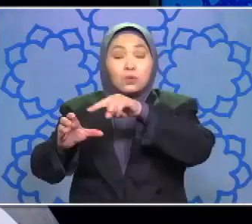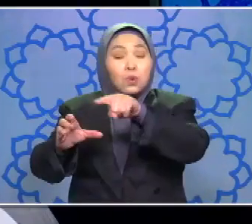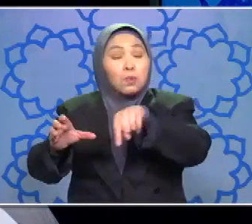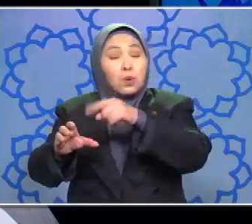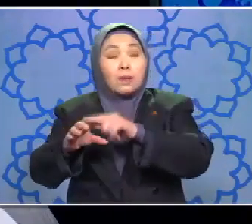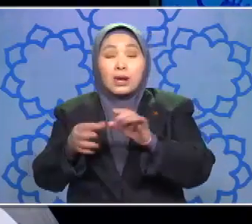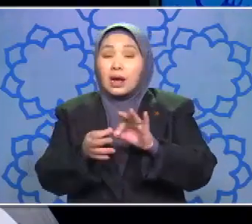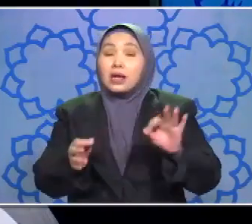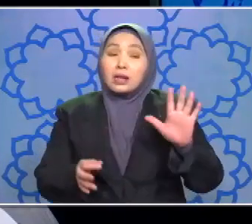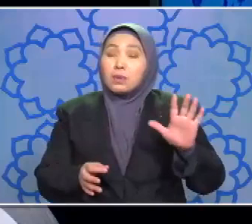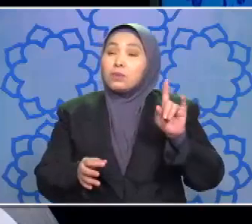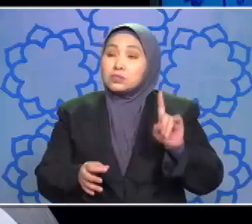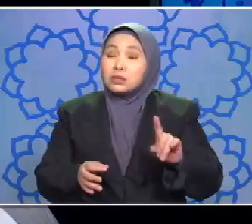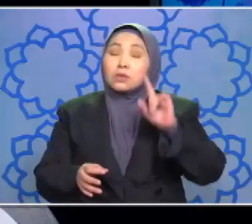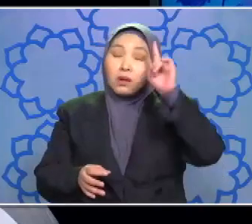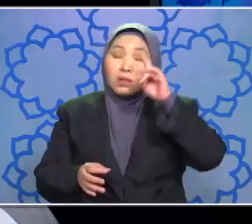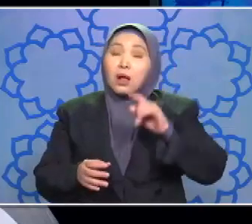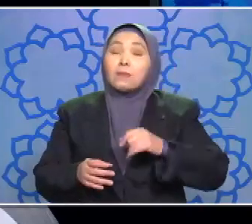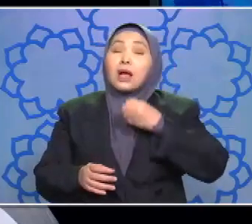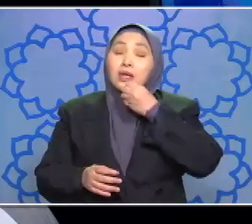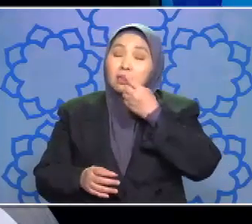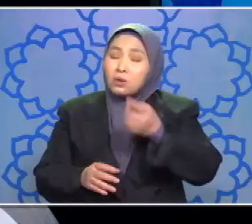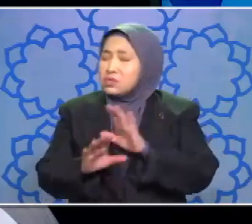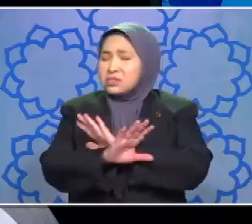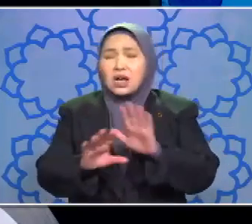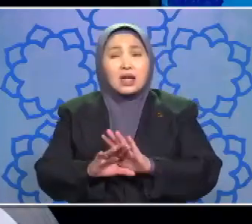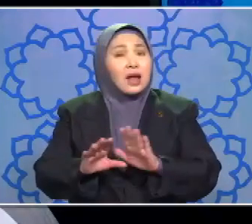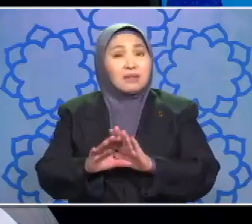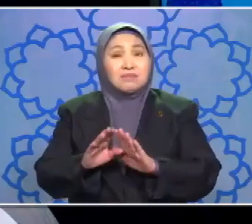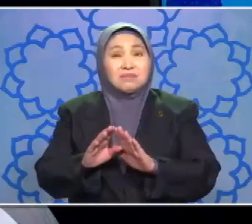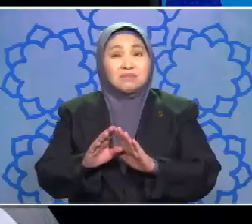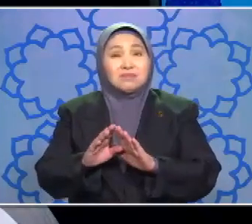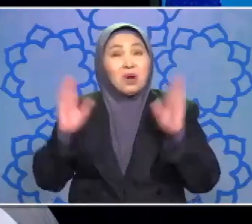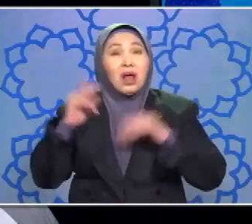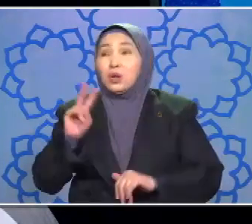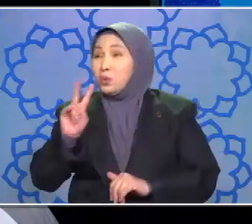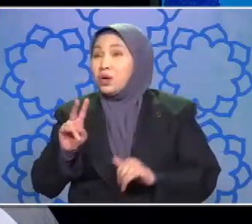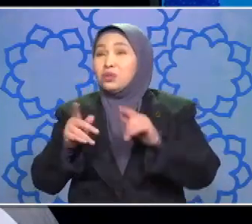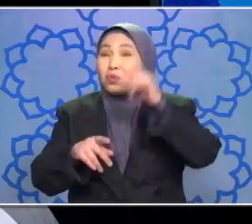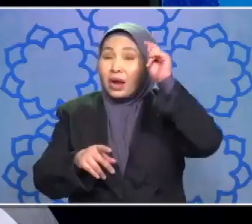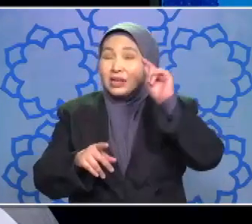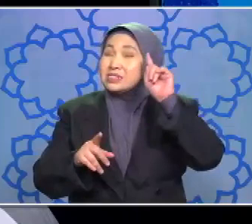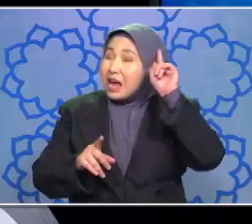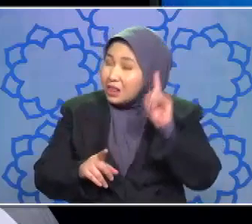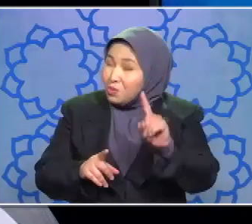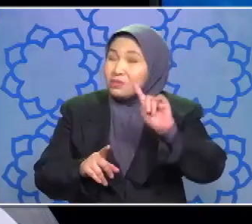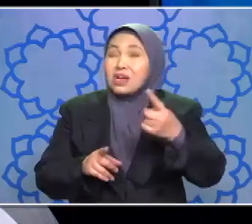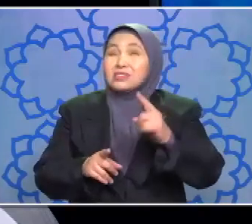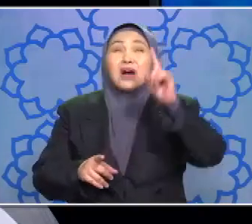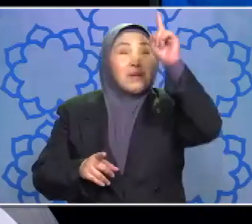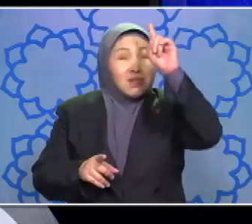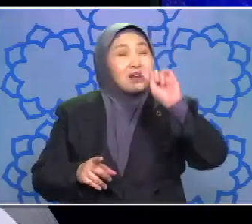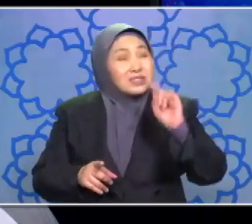kata pada ayat 51, dan Allah berfirman, janganlah kamu menyembah dua Tuhan. Yeah. Hanyalah Dia Tuhan yang Maha Esa, maka